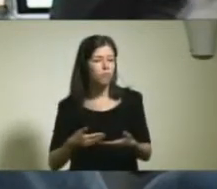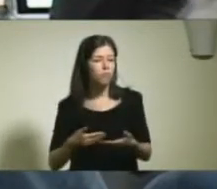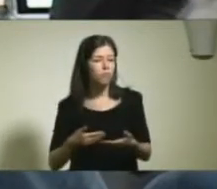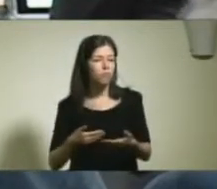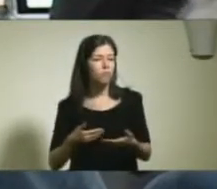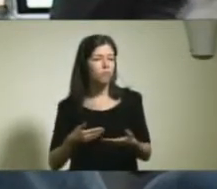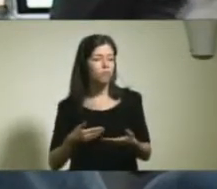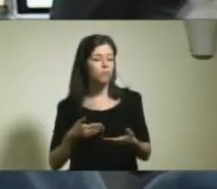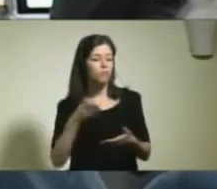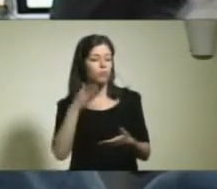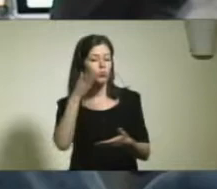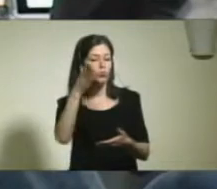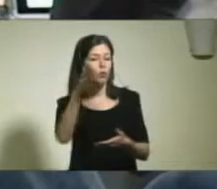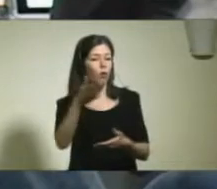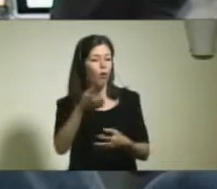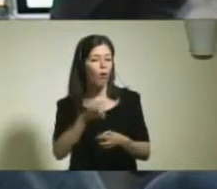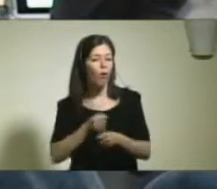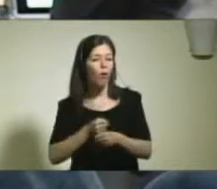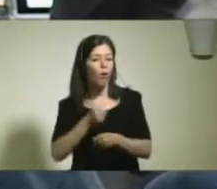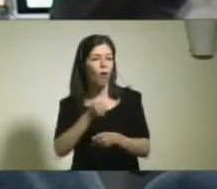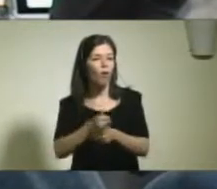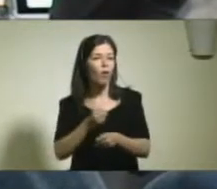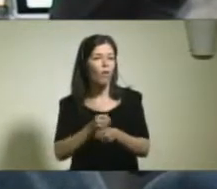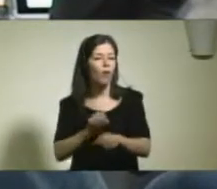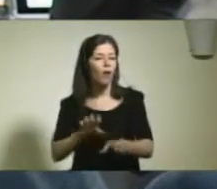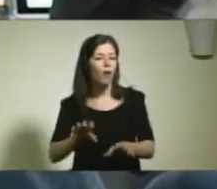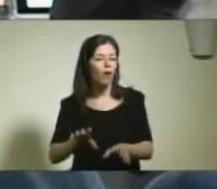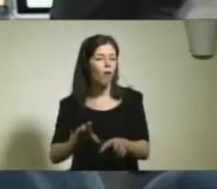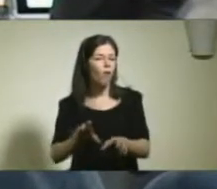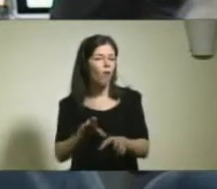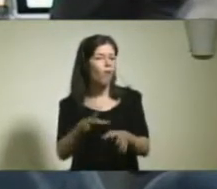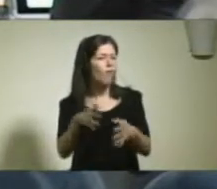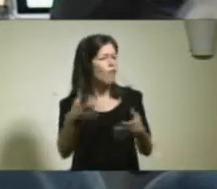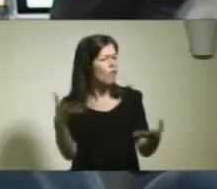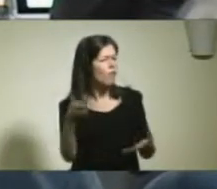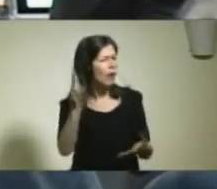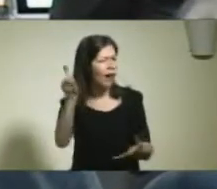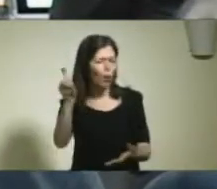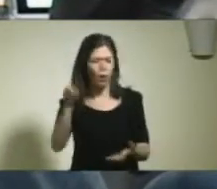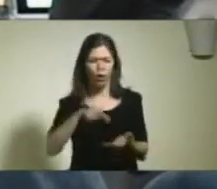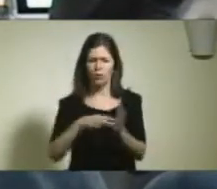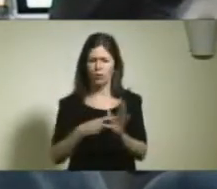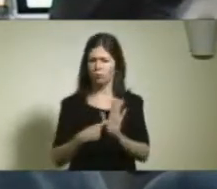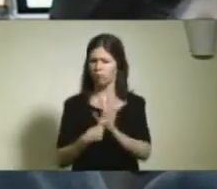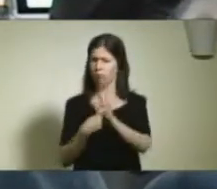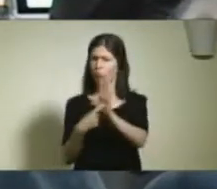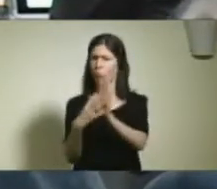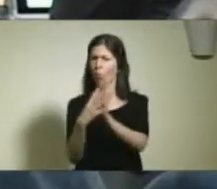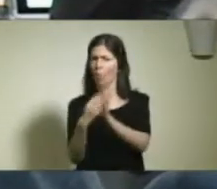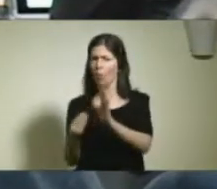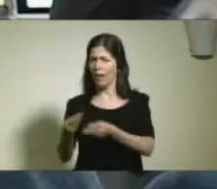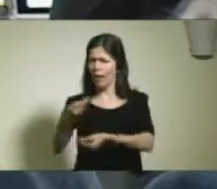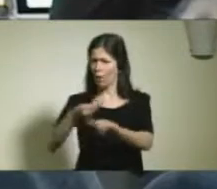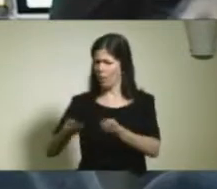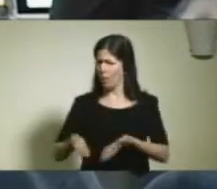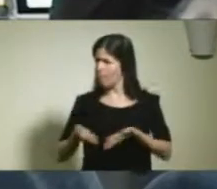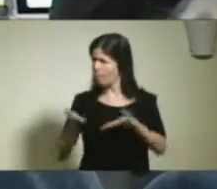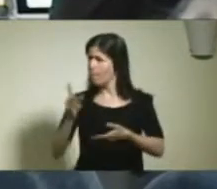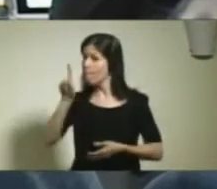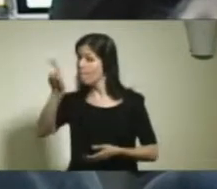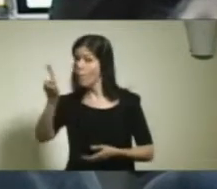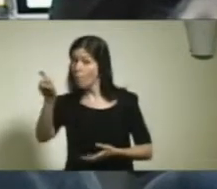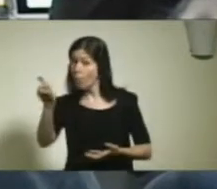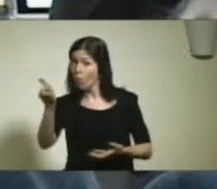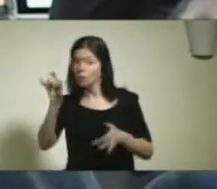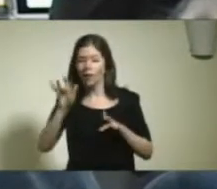est-ce qu'on va passer un petit peu dans le dur du sujet en proposant un modèle économique, justement, parce que ça va être la grosse question qui va